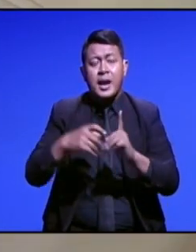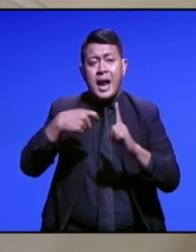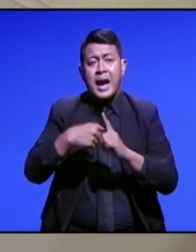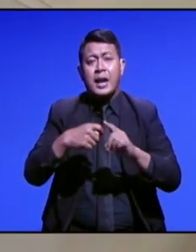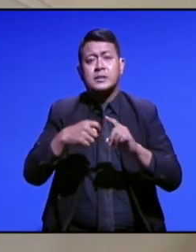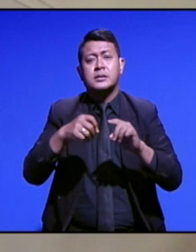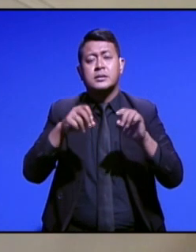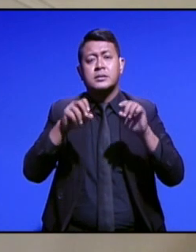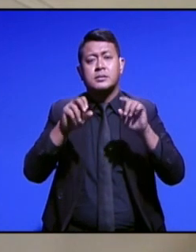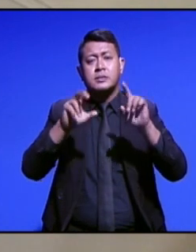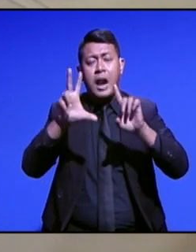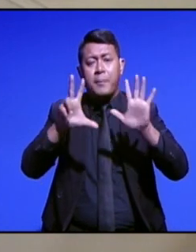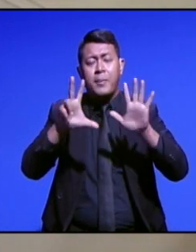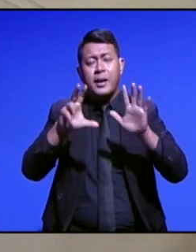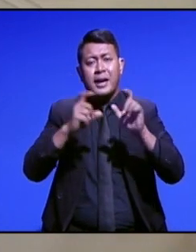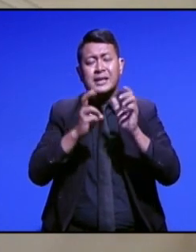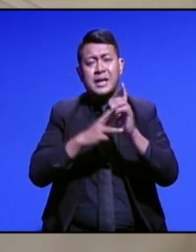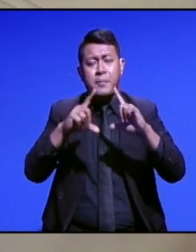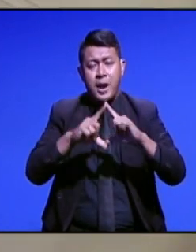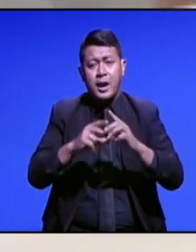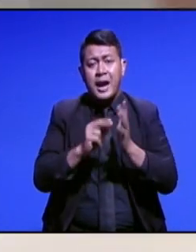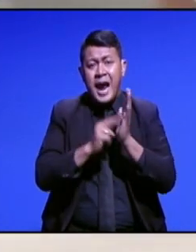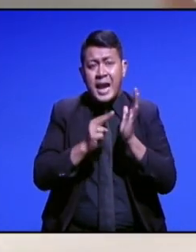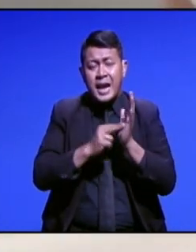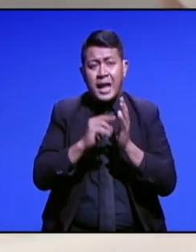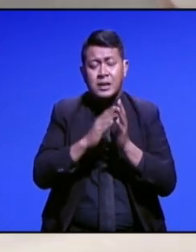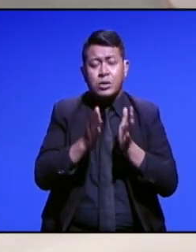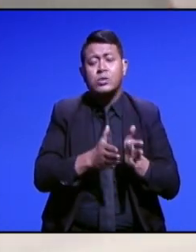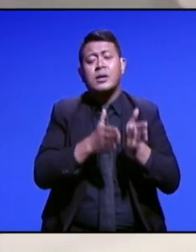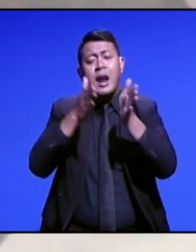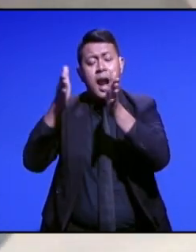SMA. Nilai asesmen juga tidak lagi bisa digunakan untuk melanjutkan ke